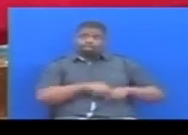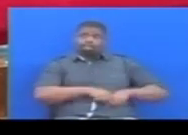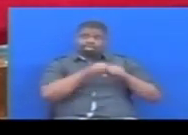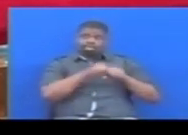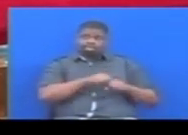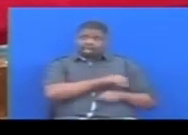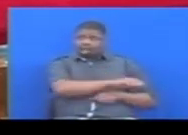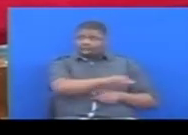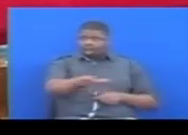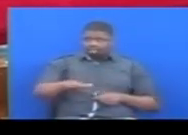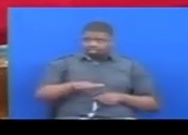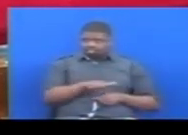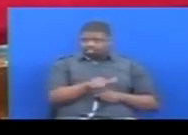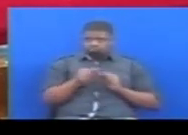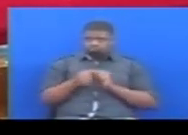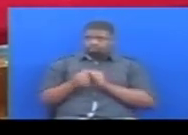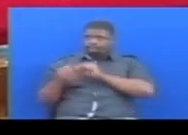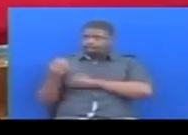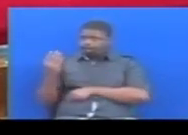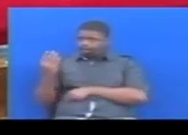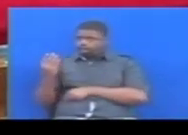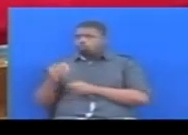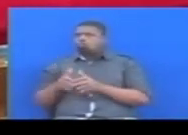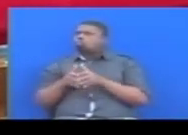14 zenye ukubwa wa hekta